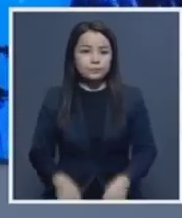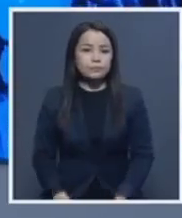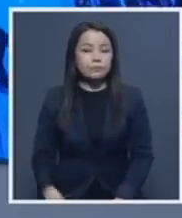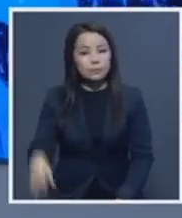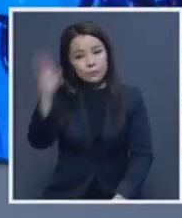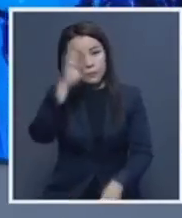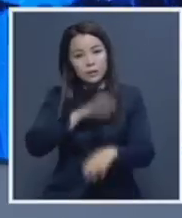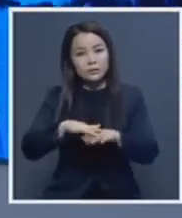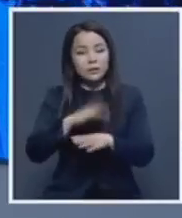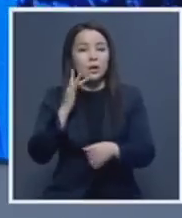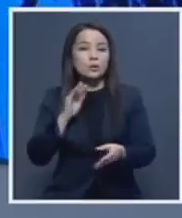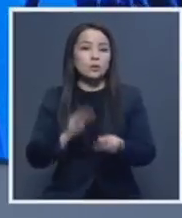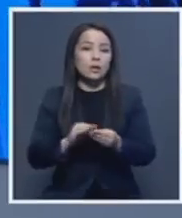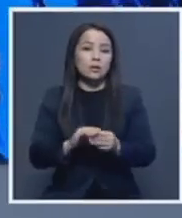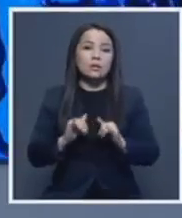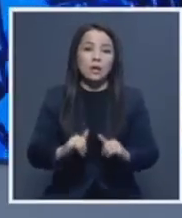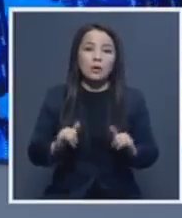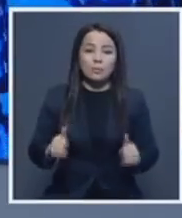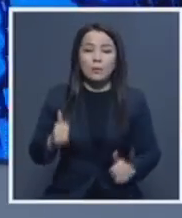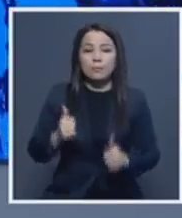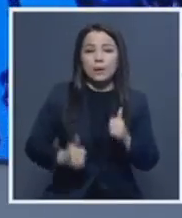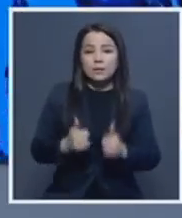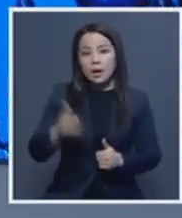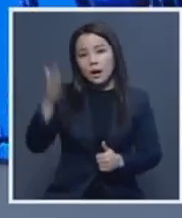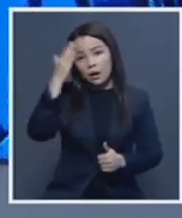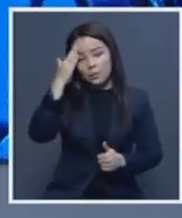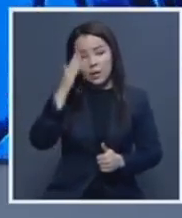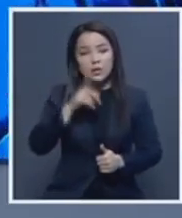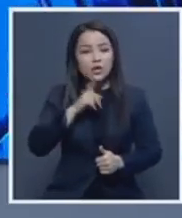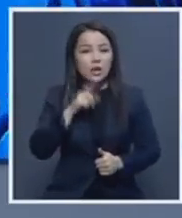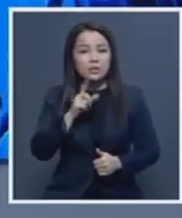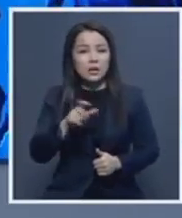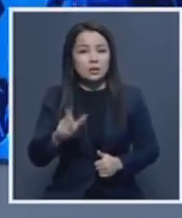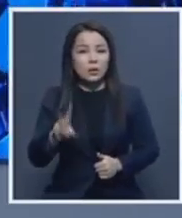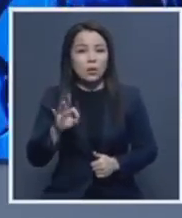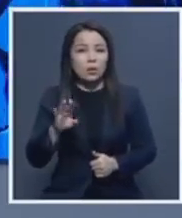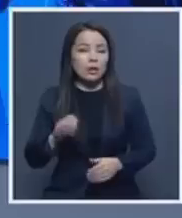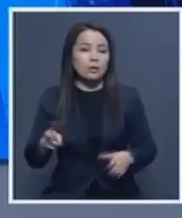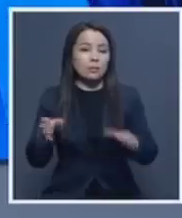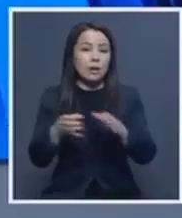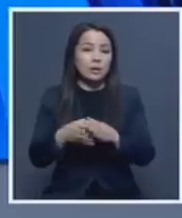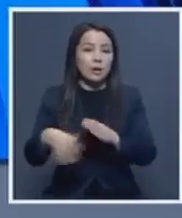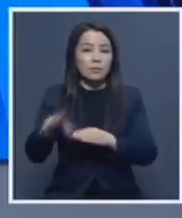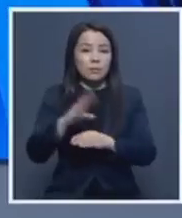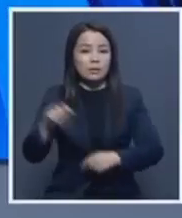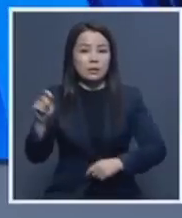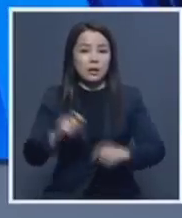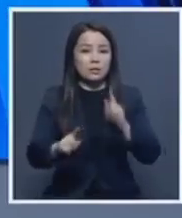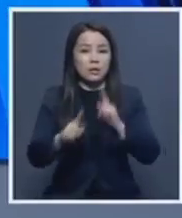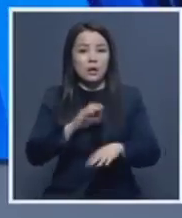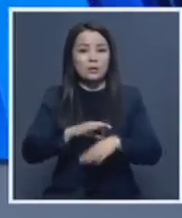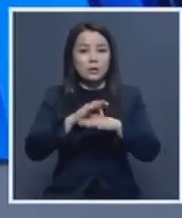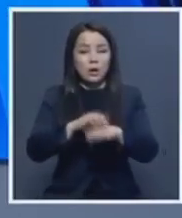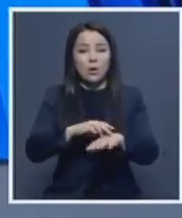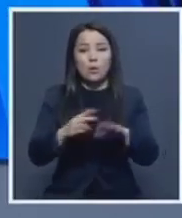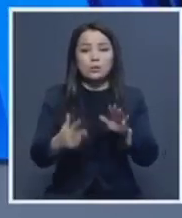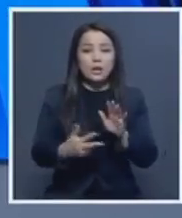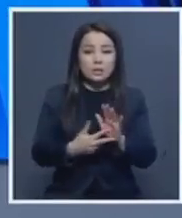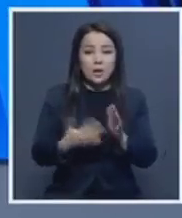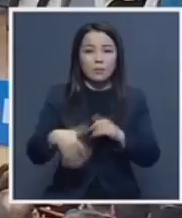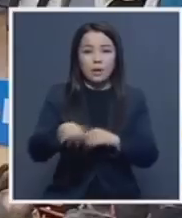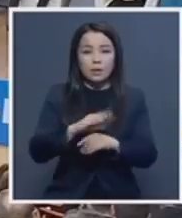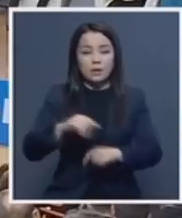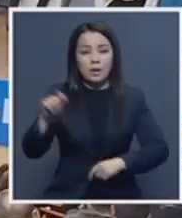Мемлекеттің тұрақты дамуының негізі бәсекеге қабілетті жастар. Нұр Отан партиясының ертең өтетін кезекті 18-ші съезіне келген